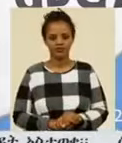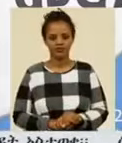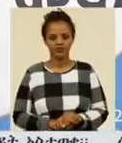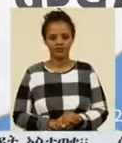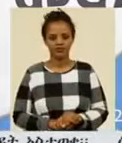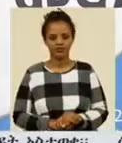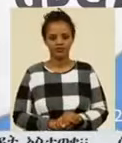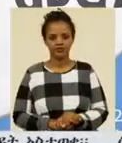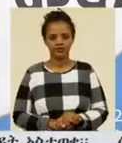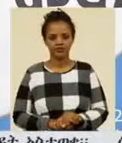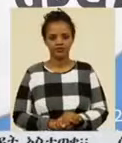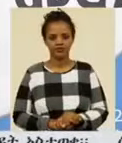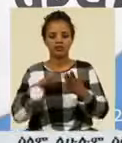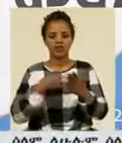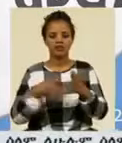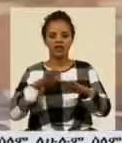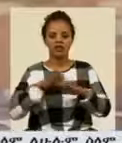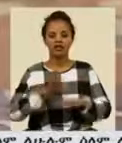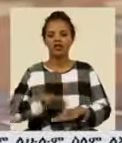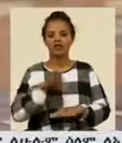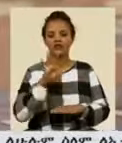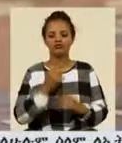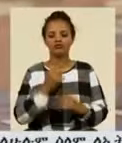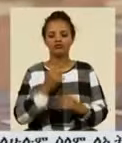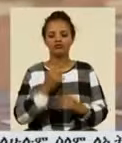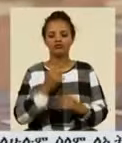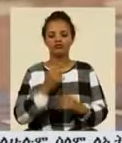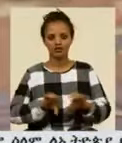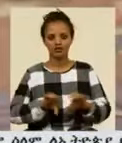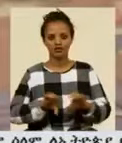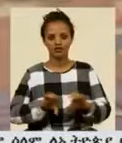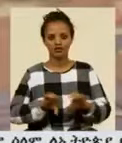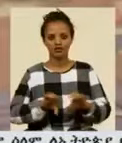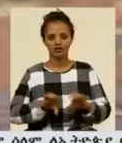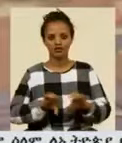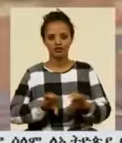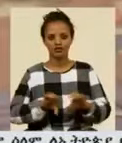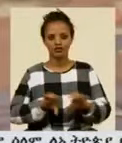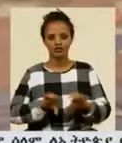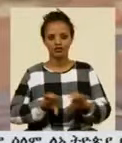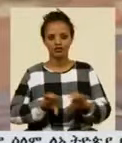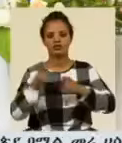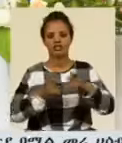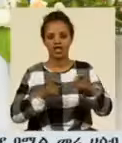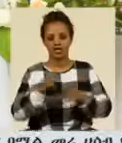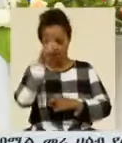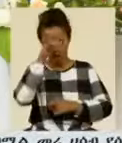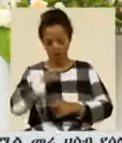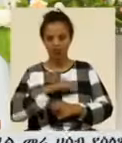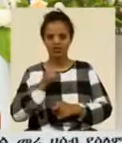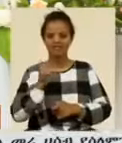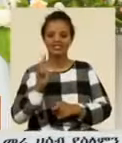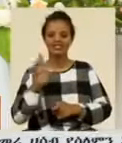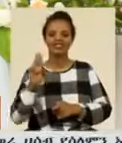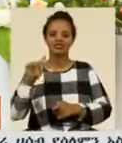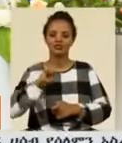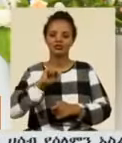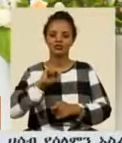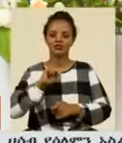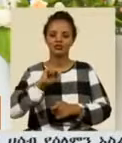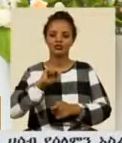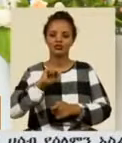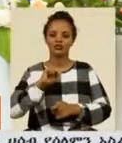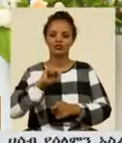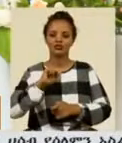በይፋዊ የማስጀመሪያ መርሃ ግብር ላይ ተገኝተው ንግግር ያደረጉት የደቡብ ክልል ምክትል ርዕሰ መስተዳደር አቶ ርስቱ ይርዳም ቫይረሱ ወደ